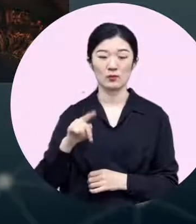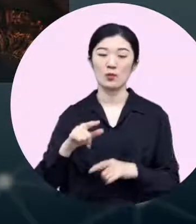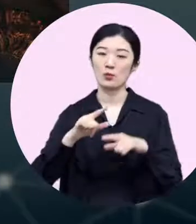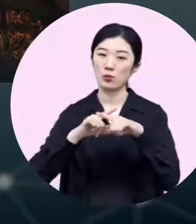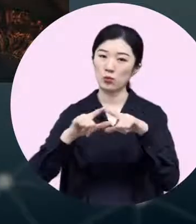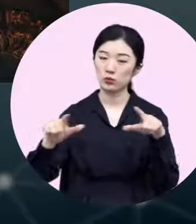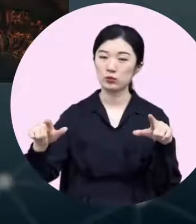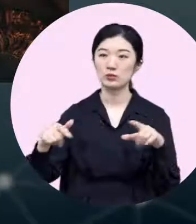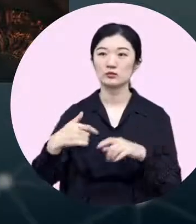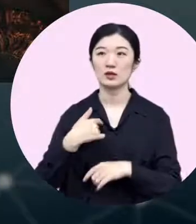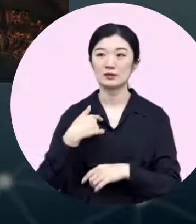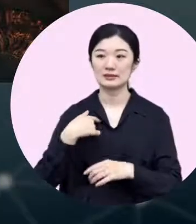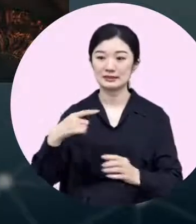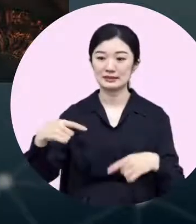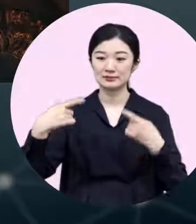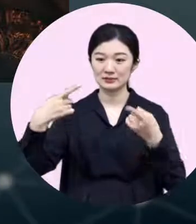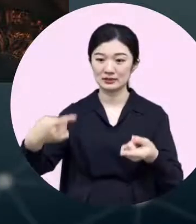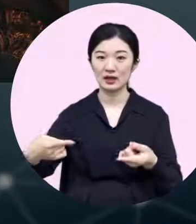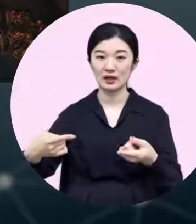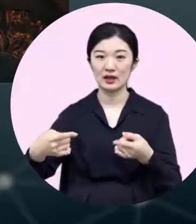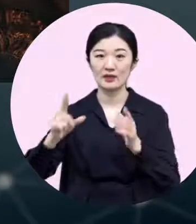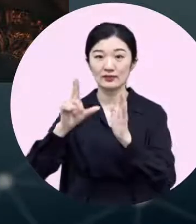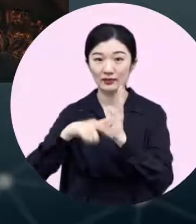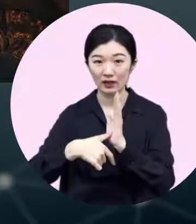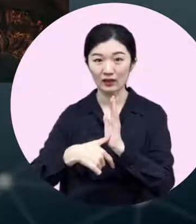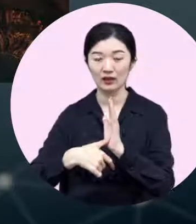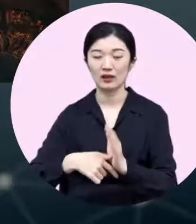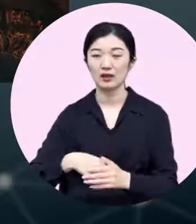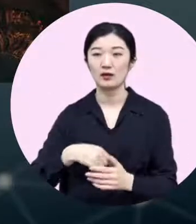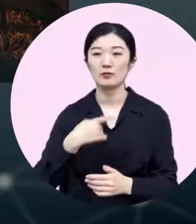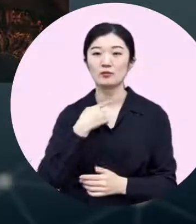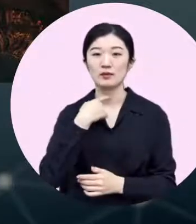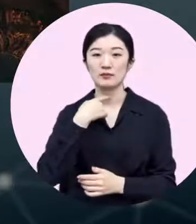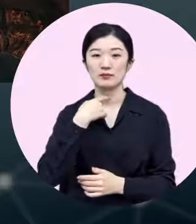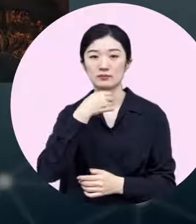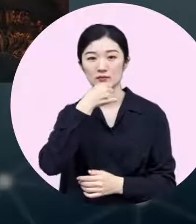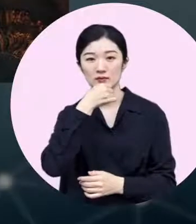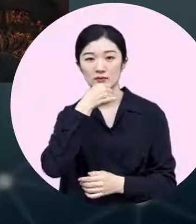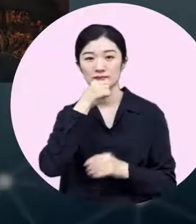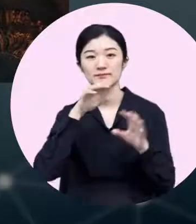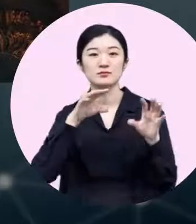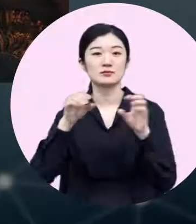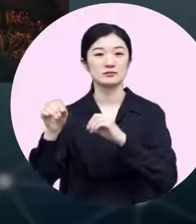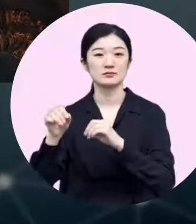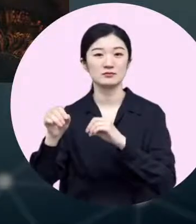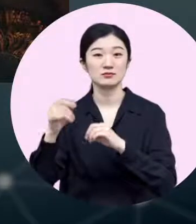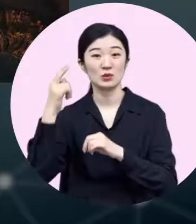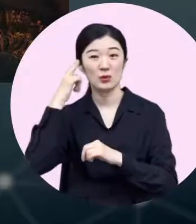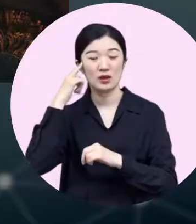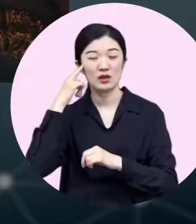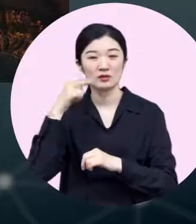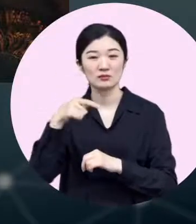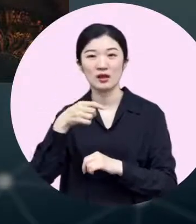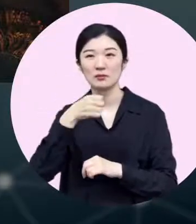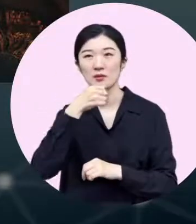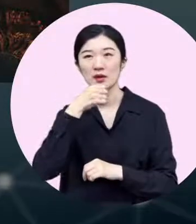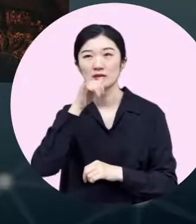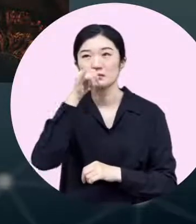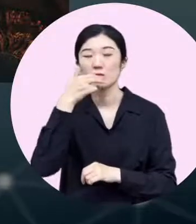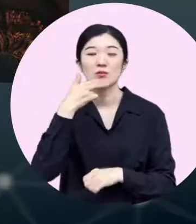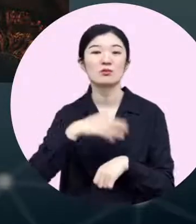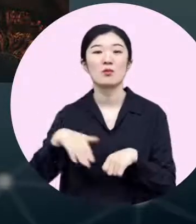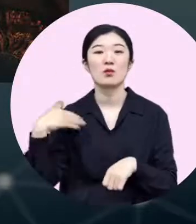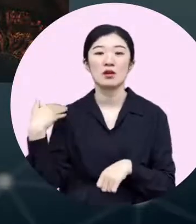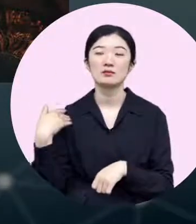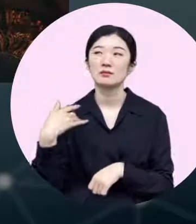시 참가자 음소거를 켜놓는 편이에요. 왜냐면 들어오자마자 이게 또 음소거 해제가 돼 있는지도 모르고 막 말씀하시는 분들이